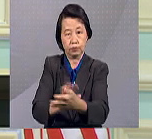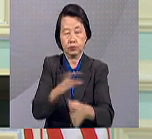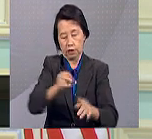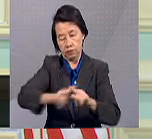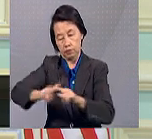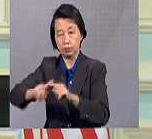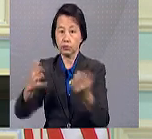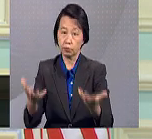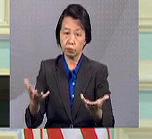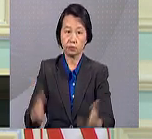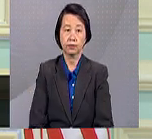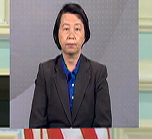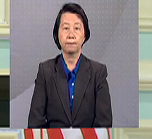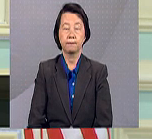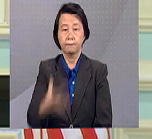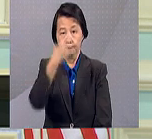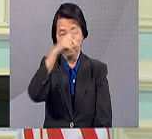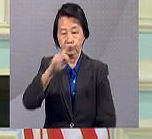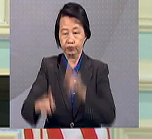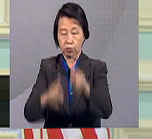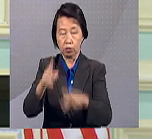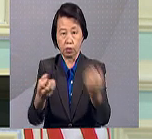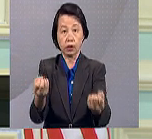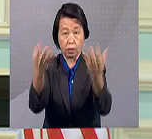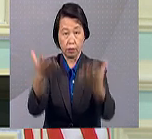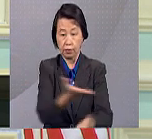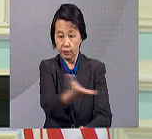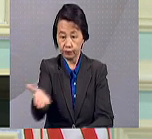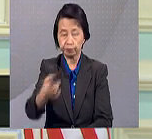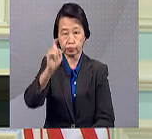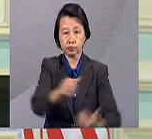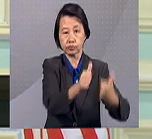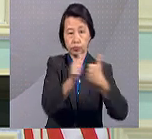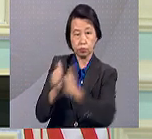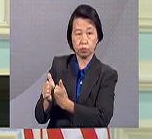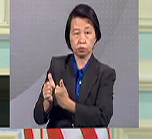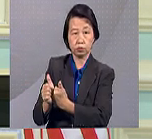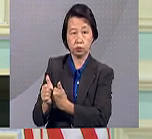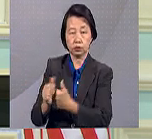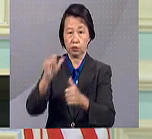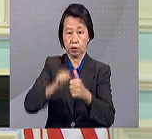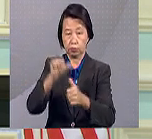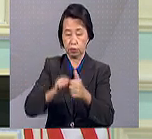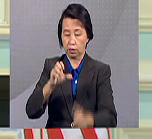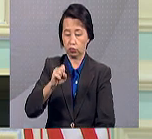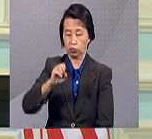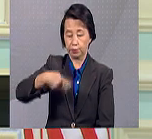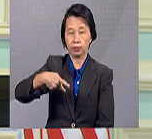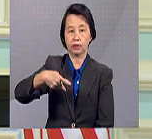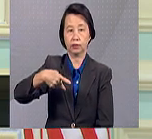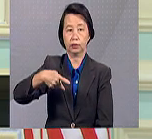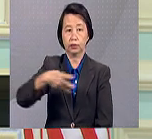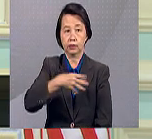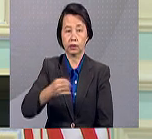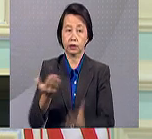sebagainya. Dan untuk orang ramai, perlu patuhi setiap SOP yang dikeluarkan